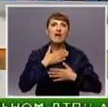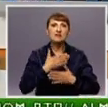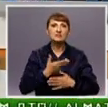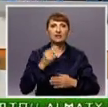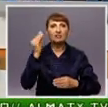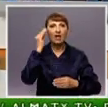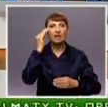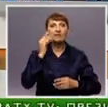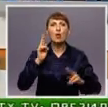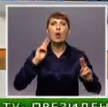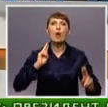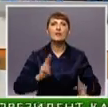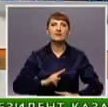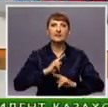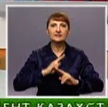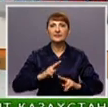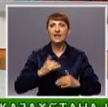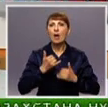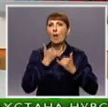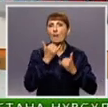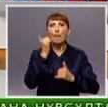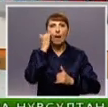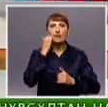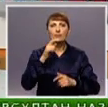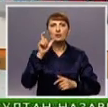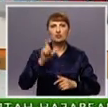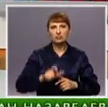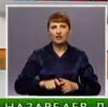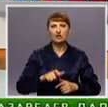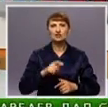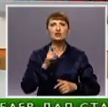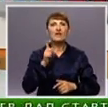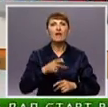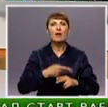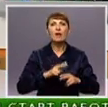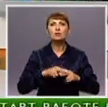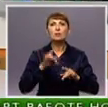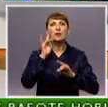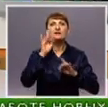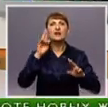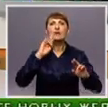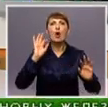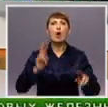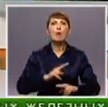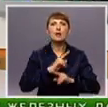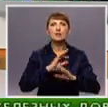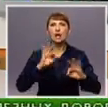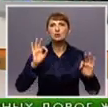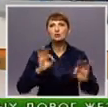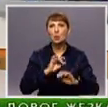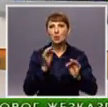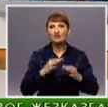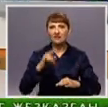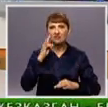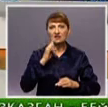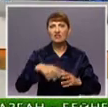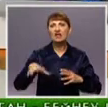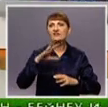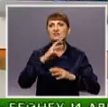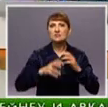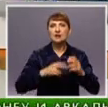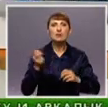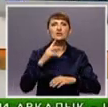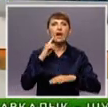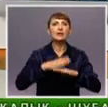талантом оперного певца. Почтить память почетного гражданина, человека, который прославил оперное искусство Казахстана на весь мир, пришли